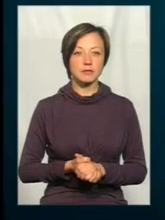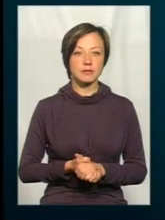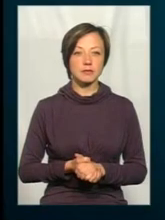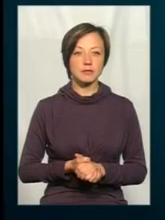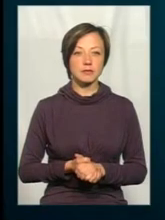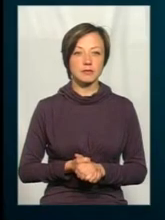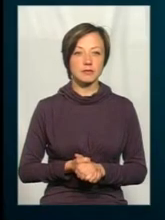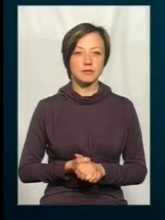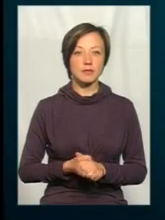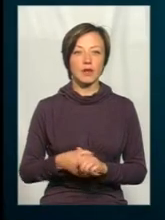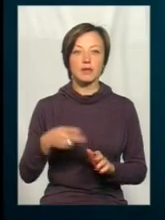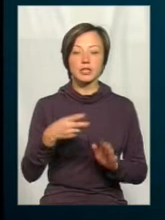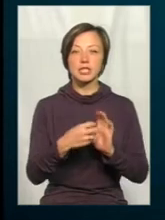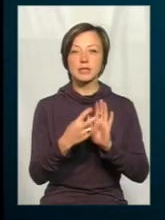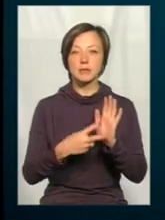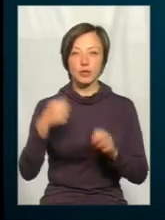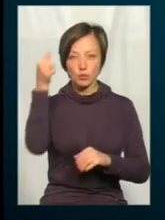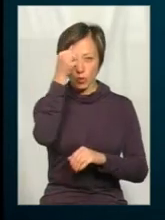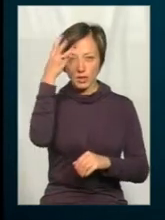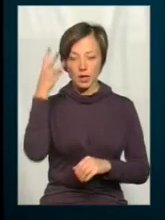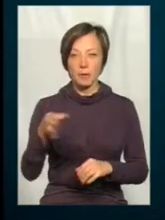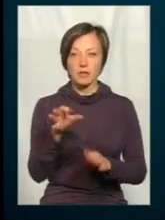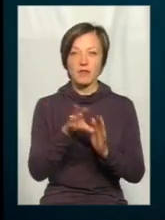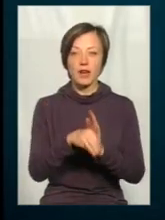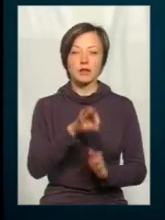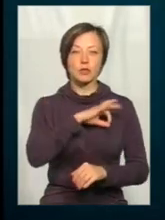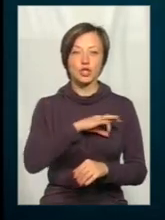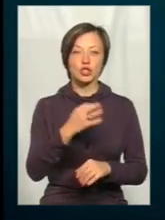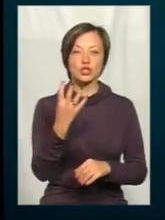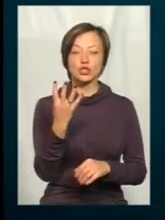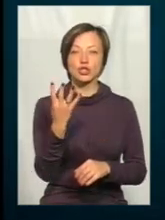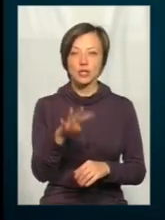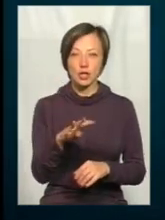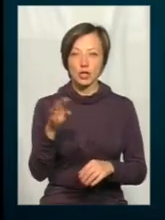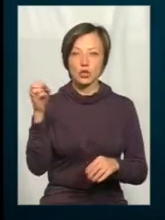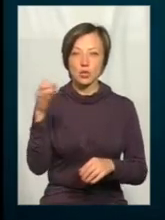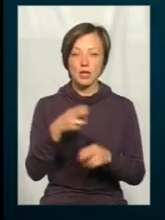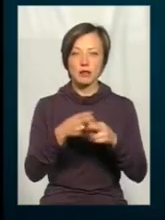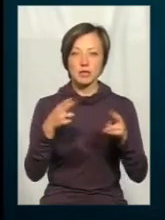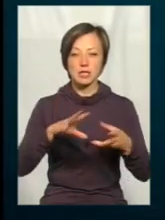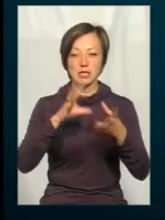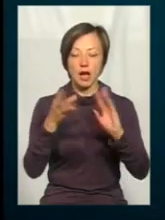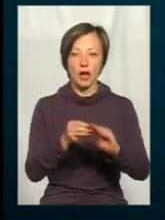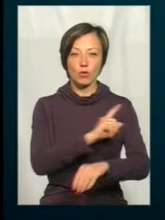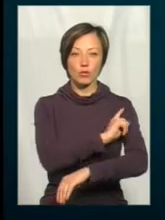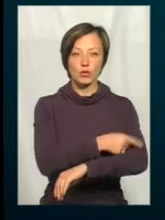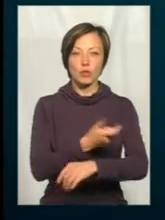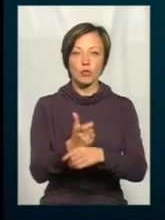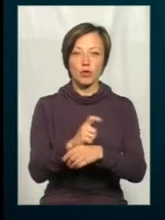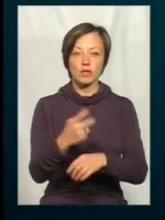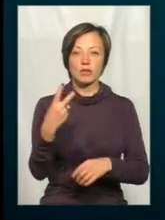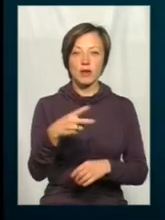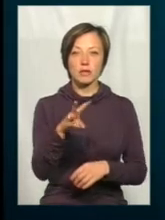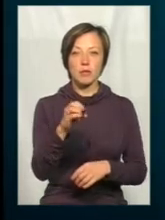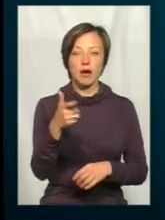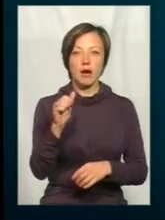У 2017 році на Хмельниччині введено в експлуатацію 4 сонячних електростанції загальною потужністю понад 20